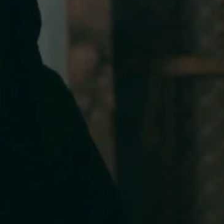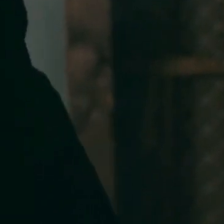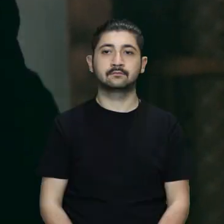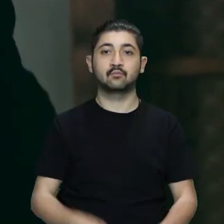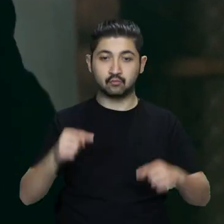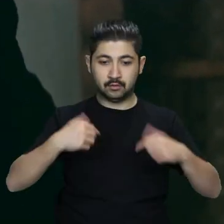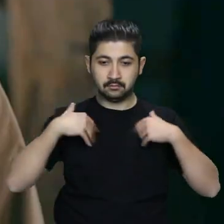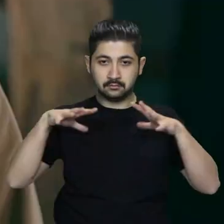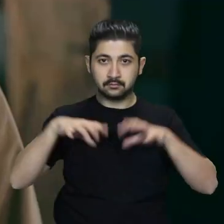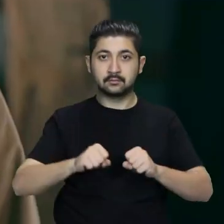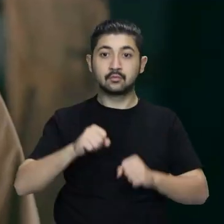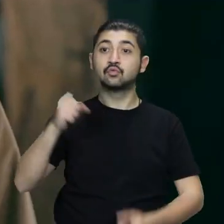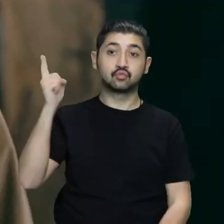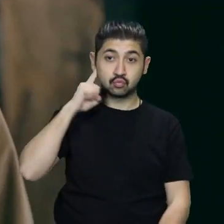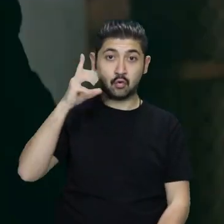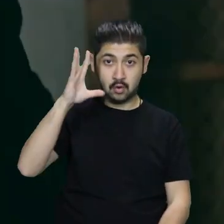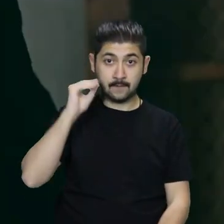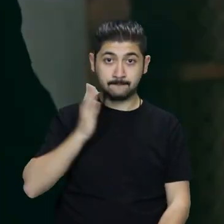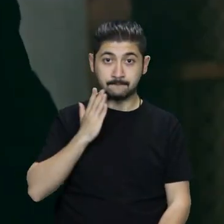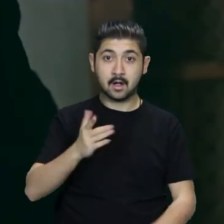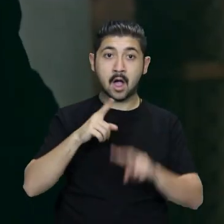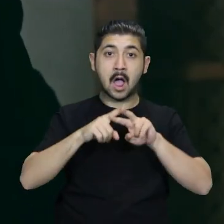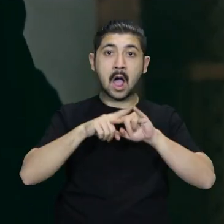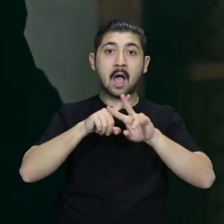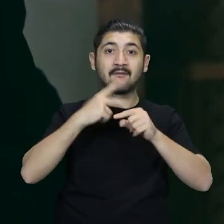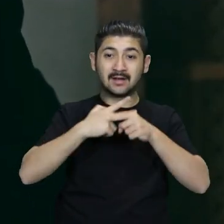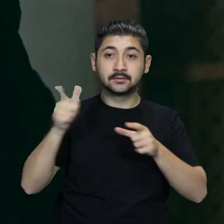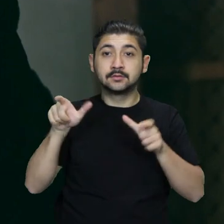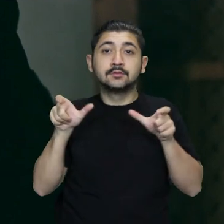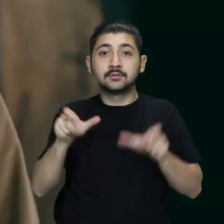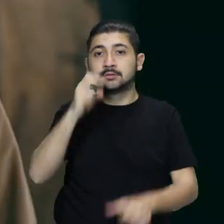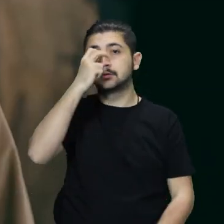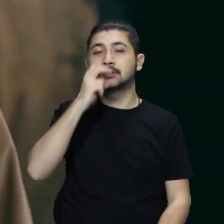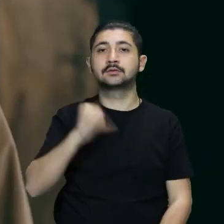Burayı ele geçirdiğimizi öğrendiklerinde Ahvaz'ı canları gibi koruyacaklar.